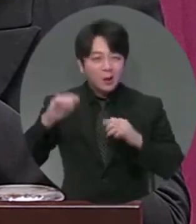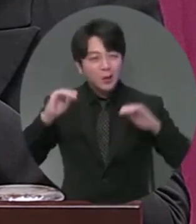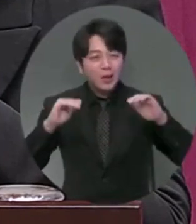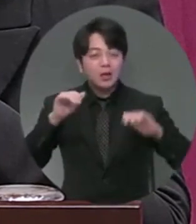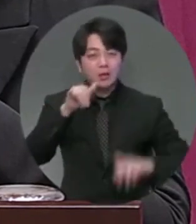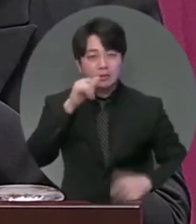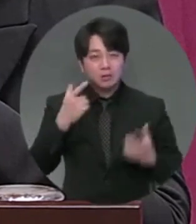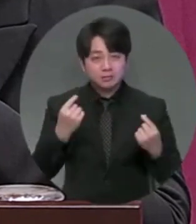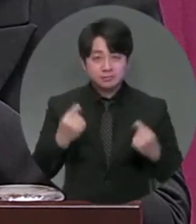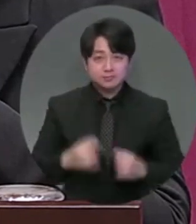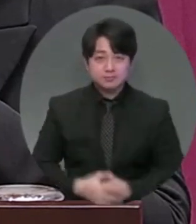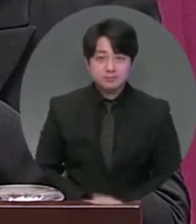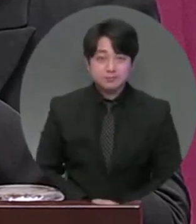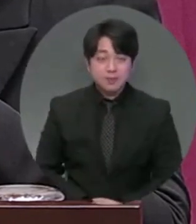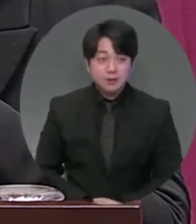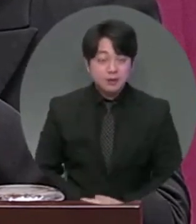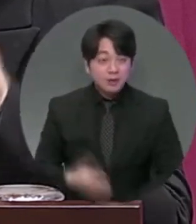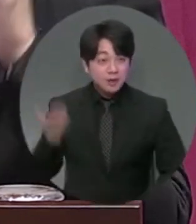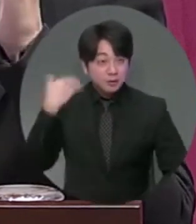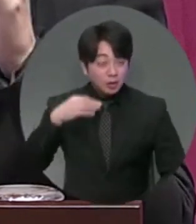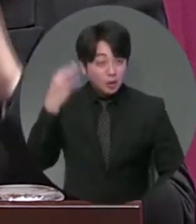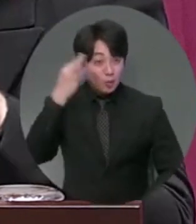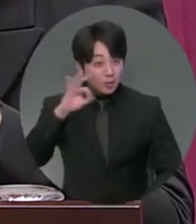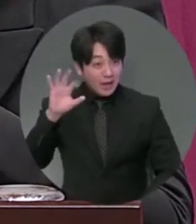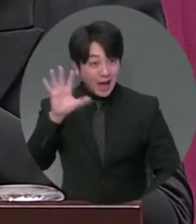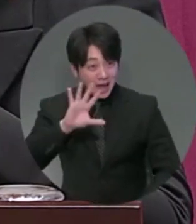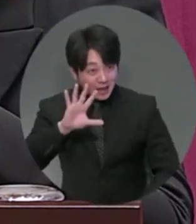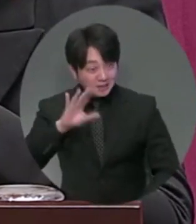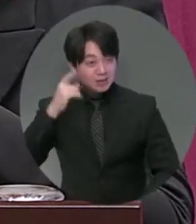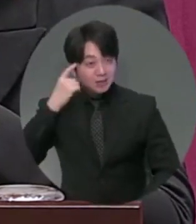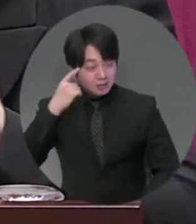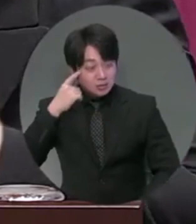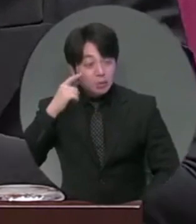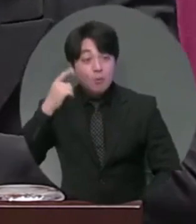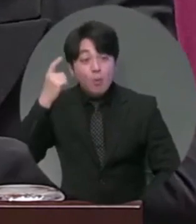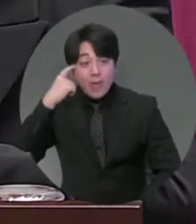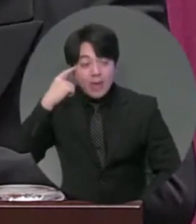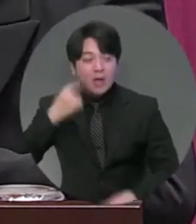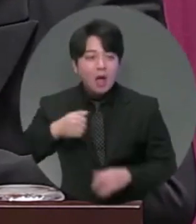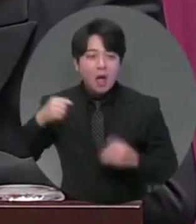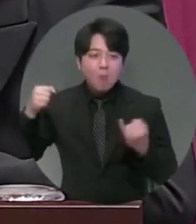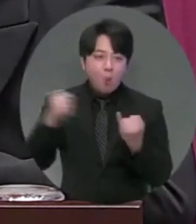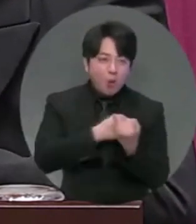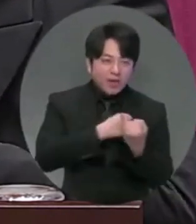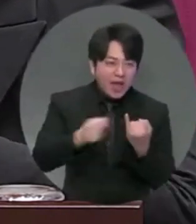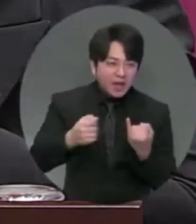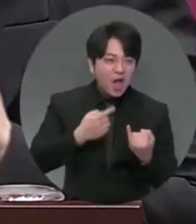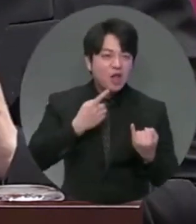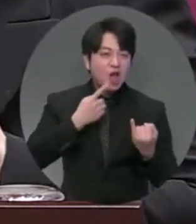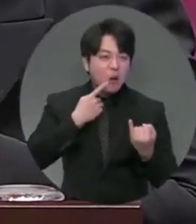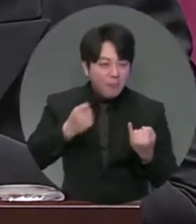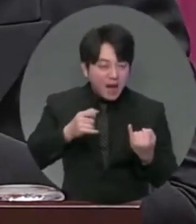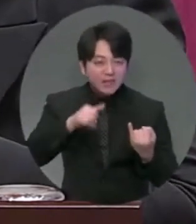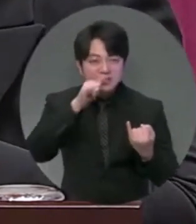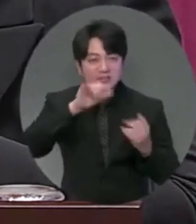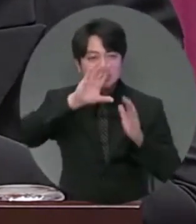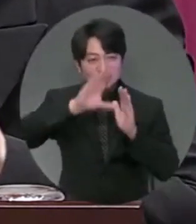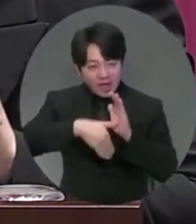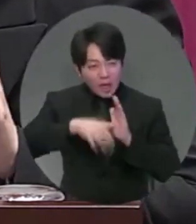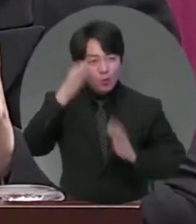있습니다 해결 방법에 대해서 서로 다르게 생각을 하는 것이고 그런데 이제